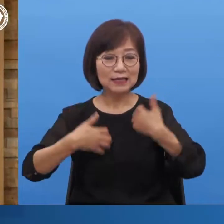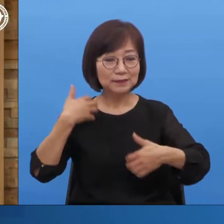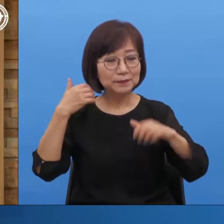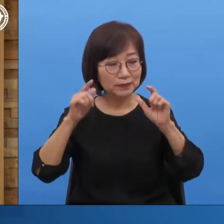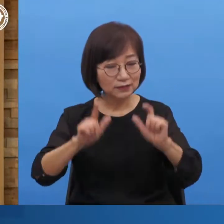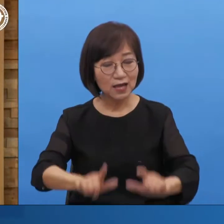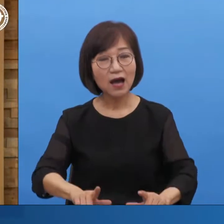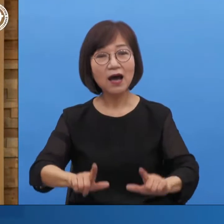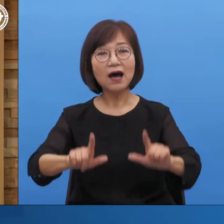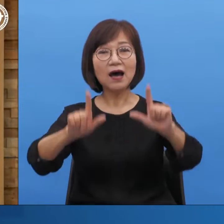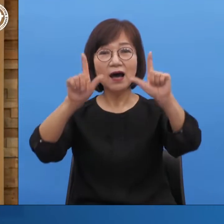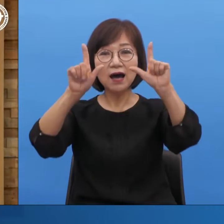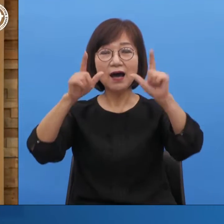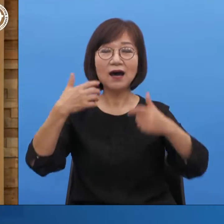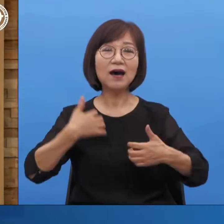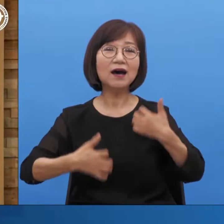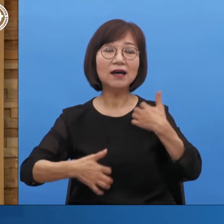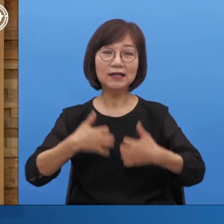기쁜